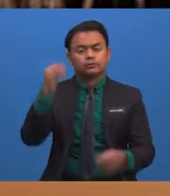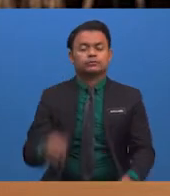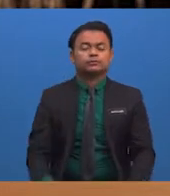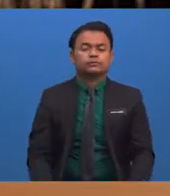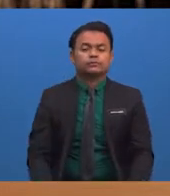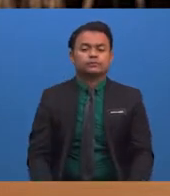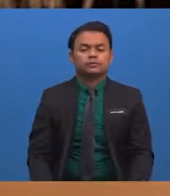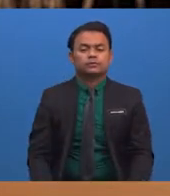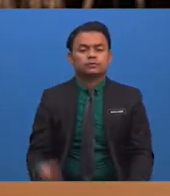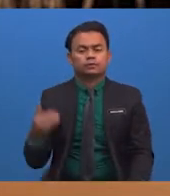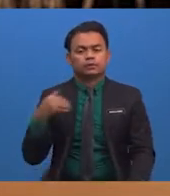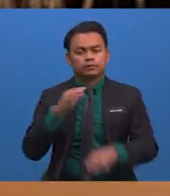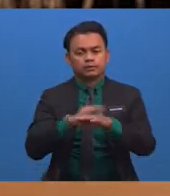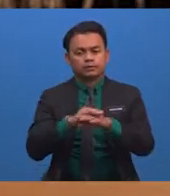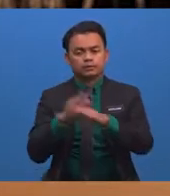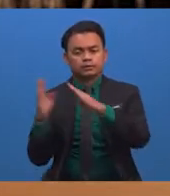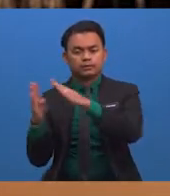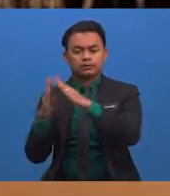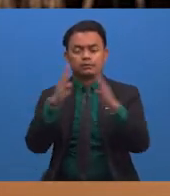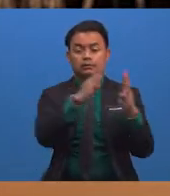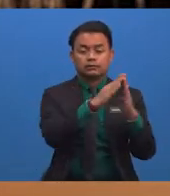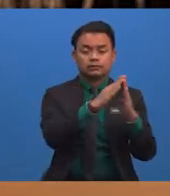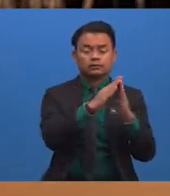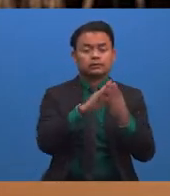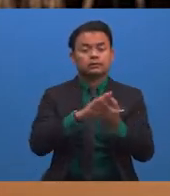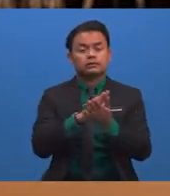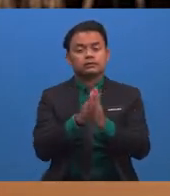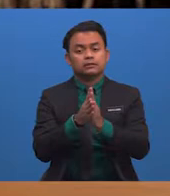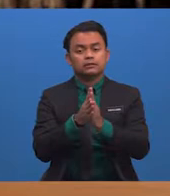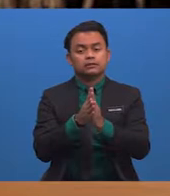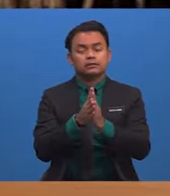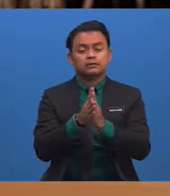banyak bandar yang menjadi pusat perkembangan pendidikan,